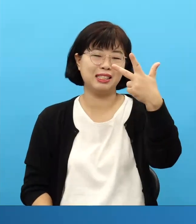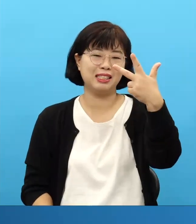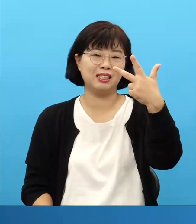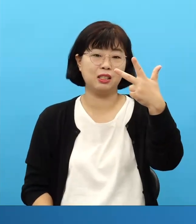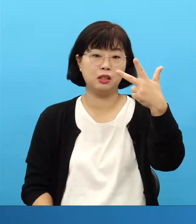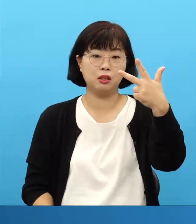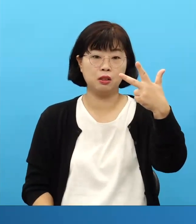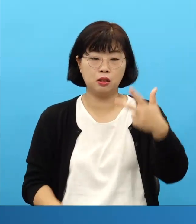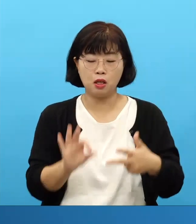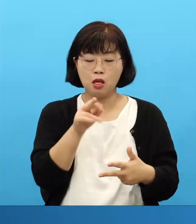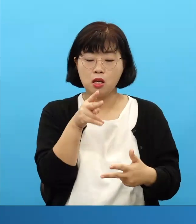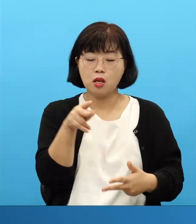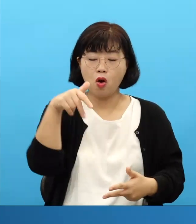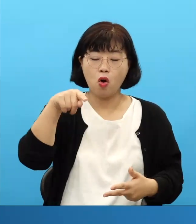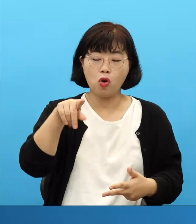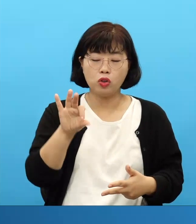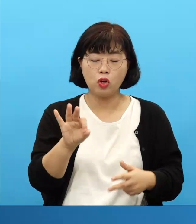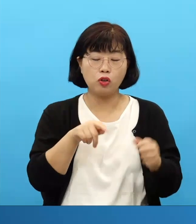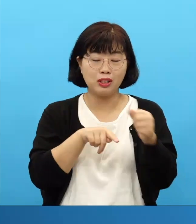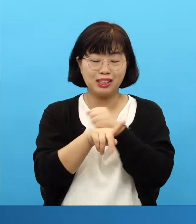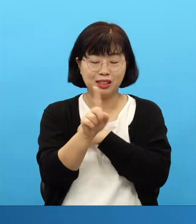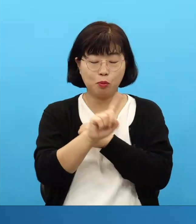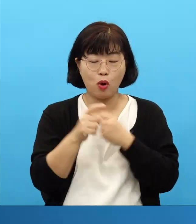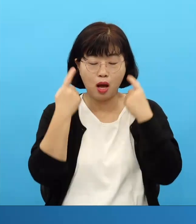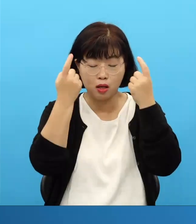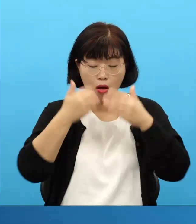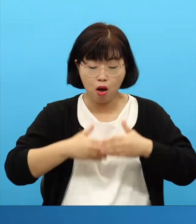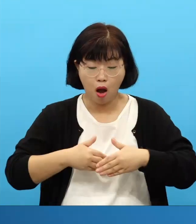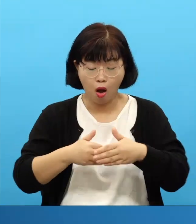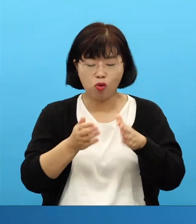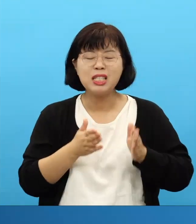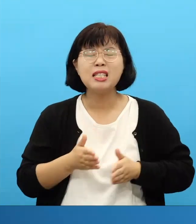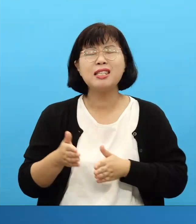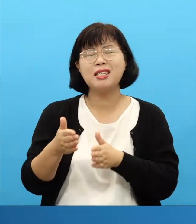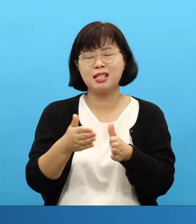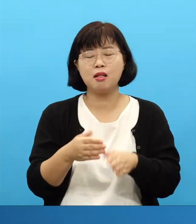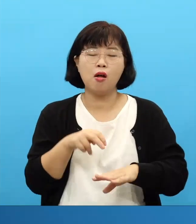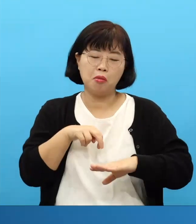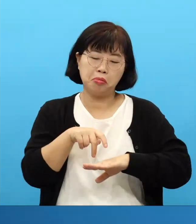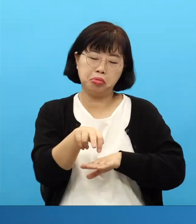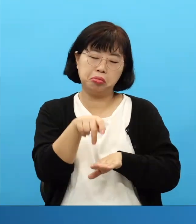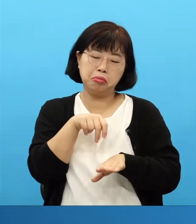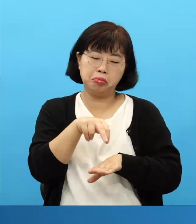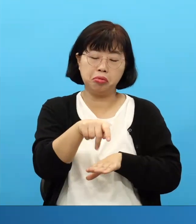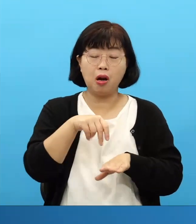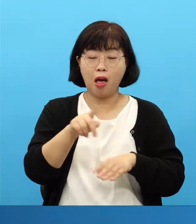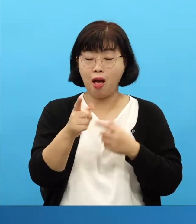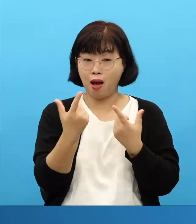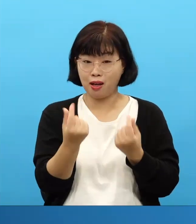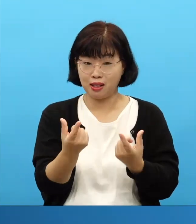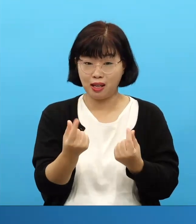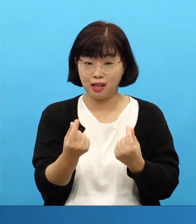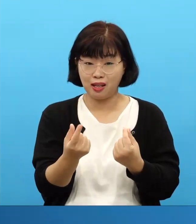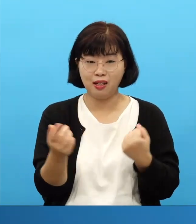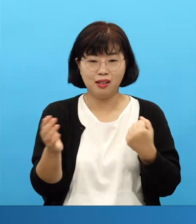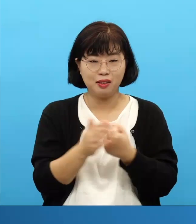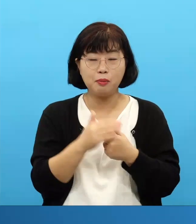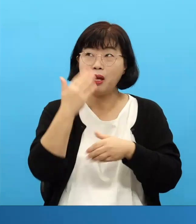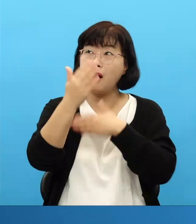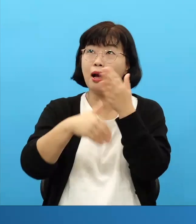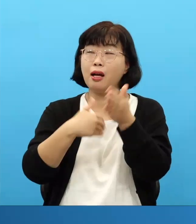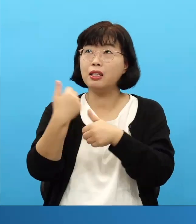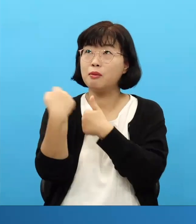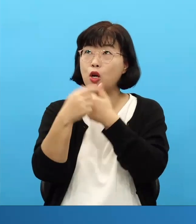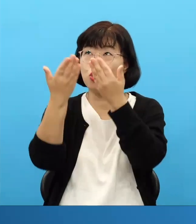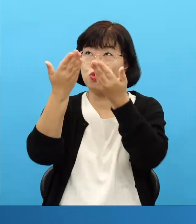당연히 하나님 성삼위 하나님 이런 길이 있잖아요. 그 길 따라 가는 겁니다. And as you are traveling on this way, there is the way of the triune God, and that is what you are 예,